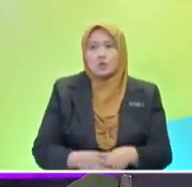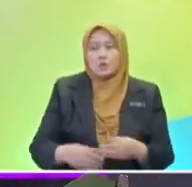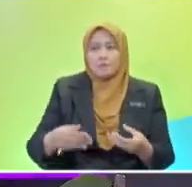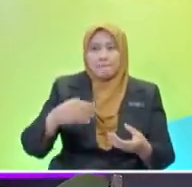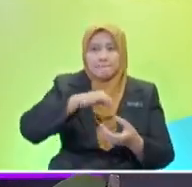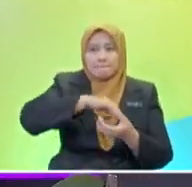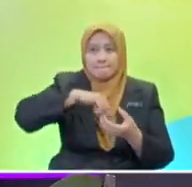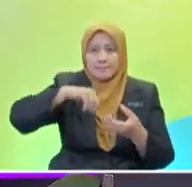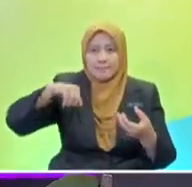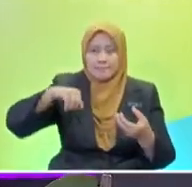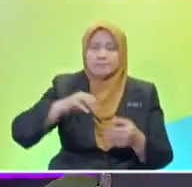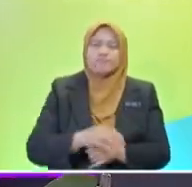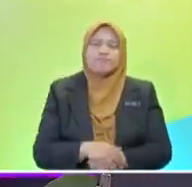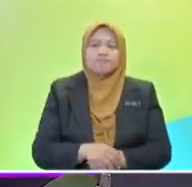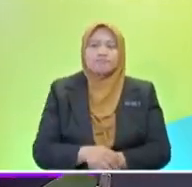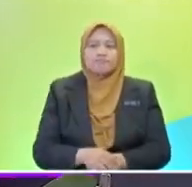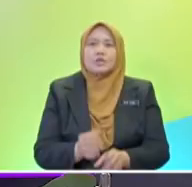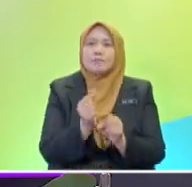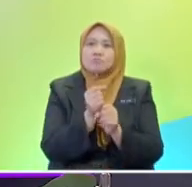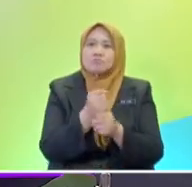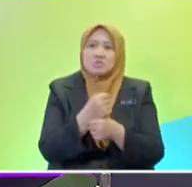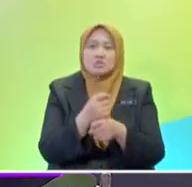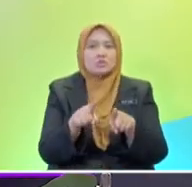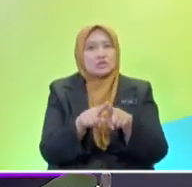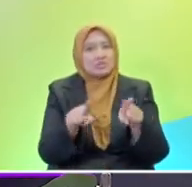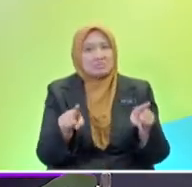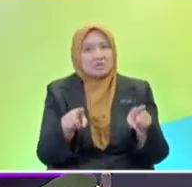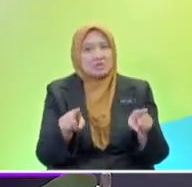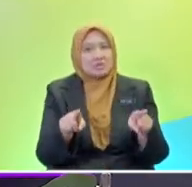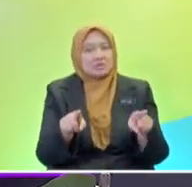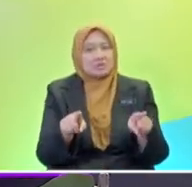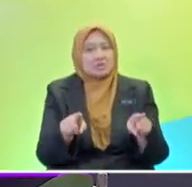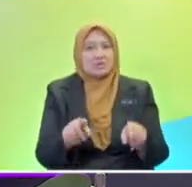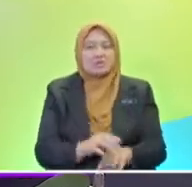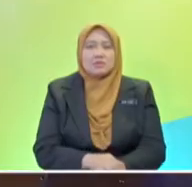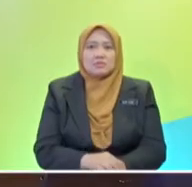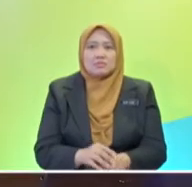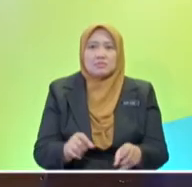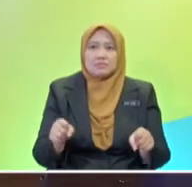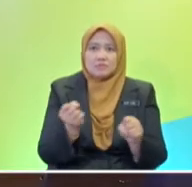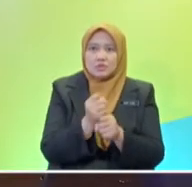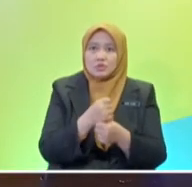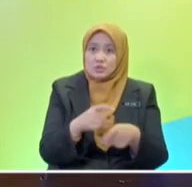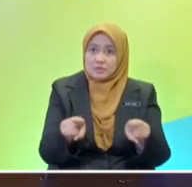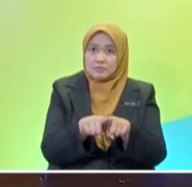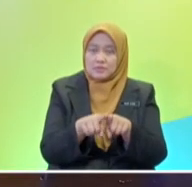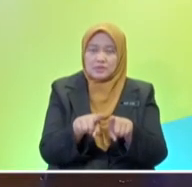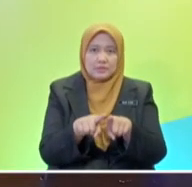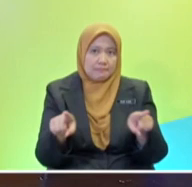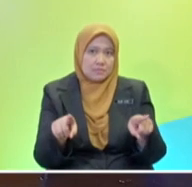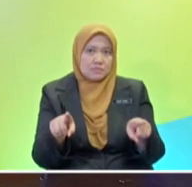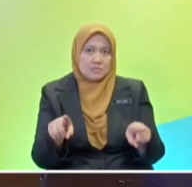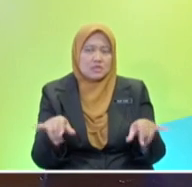sama. Tapi satu besar, satu kecil. Kecil kan? Okey, seterusnya mari